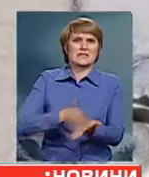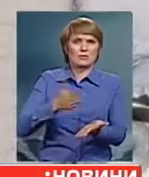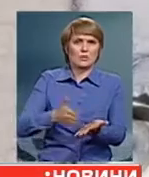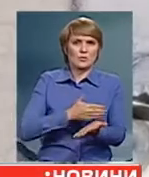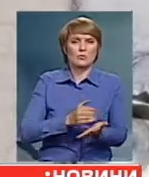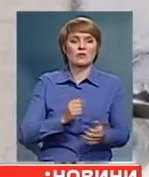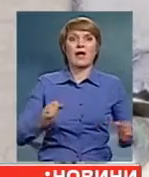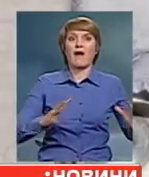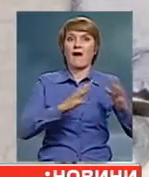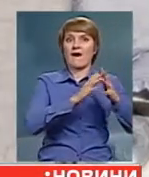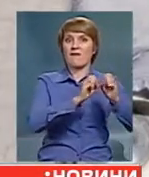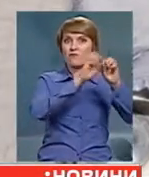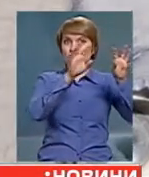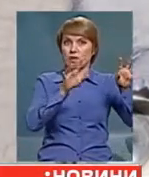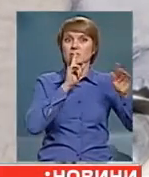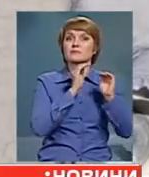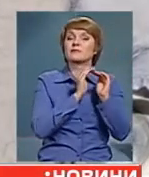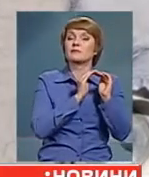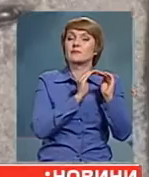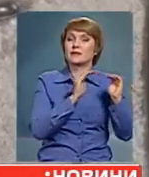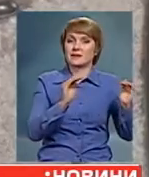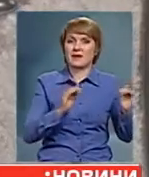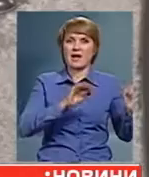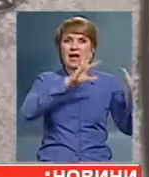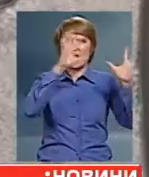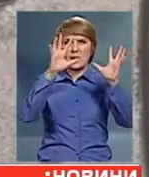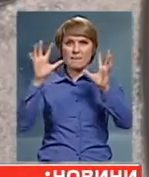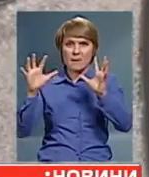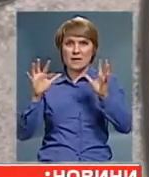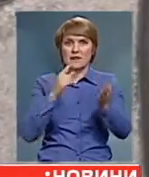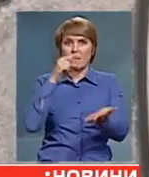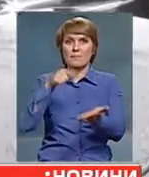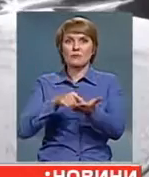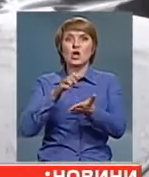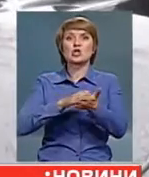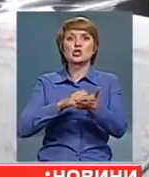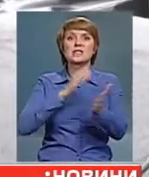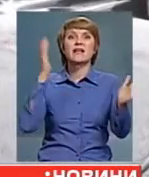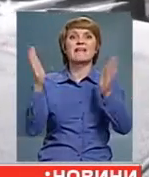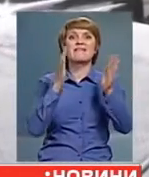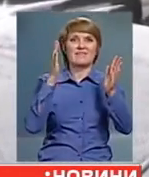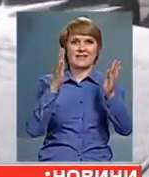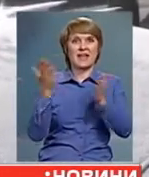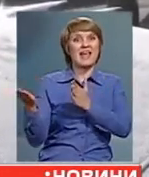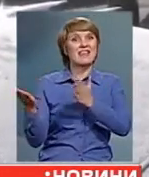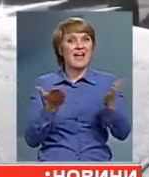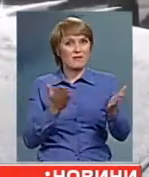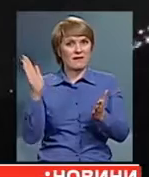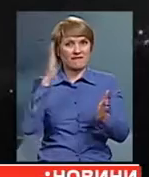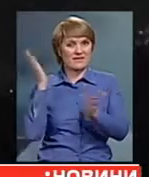вогняна гора притихла. Вулканологи пояснили, попільна хмара накрила Мехіко через вітер. Якби він дмухав в інший бік, місто було б